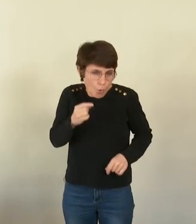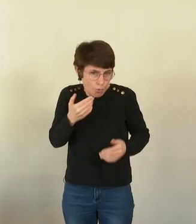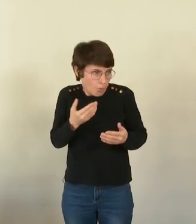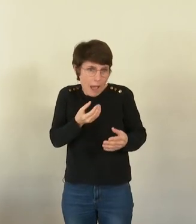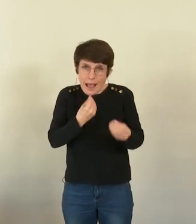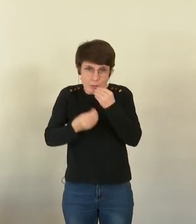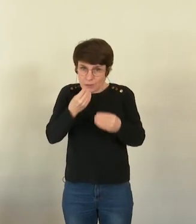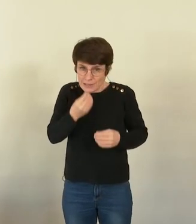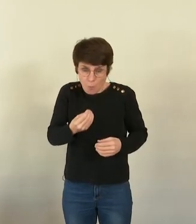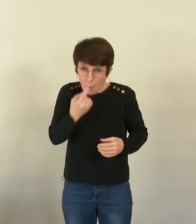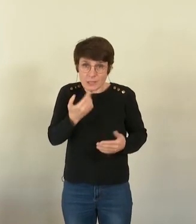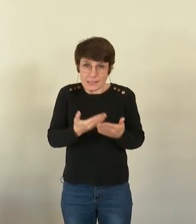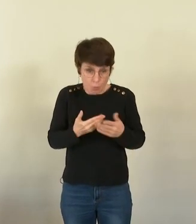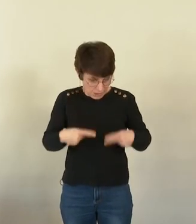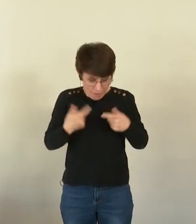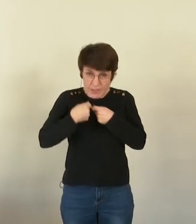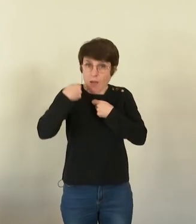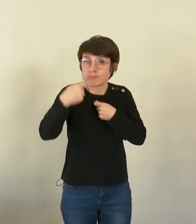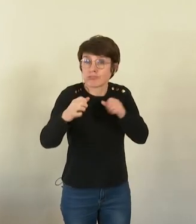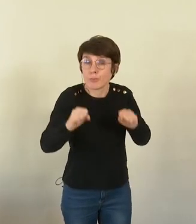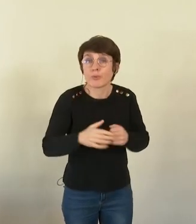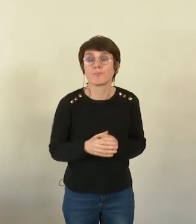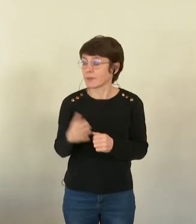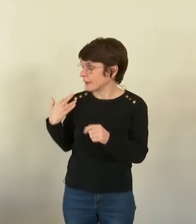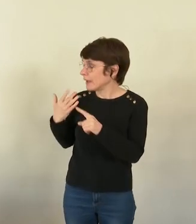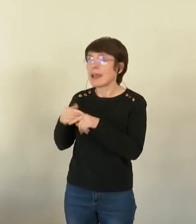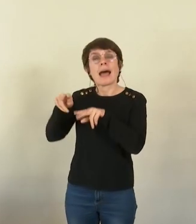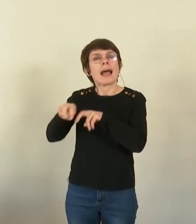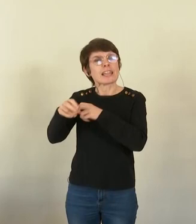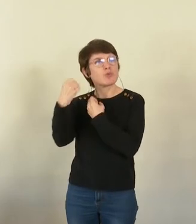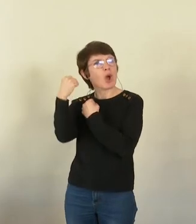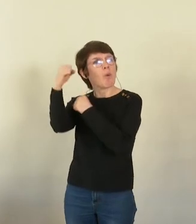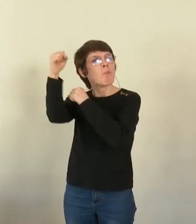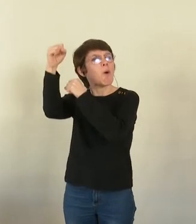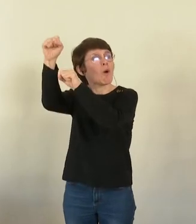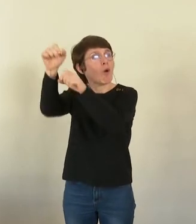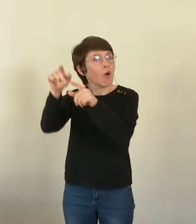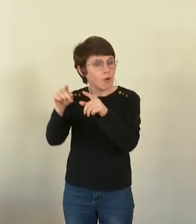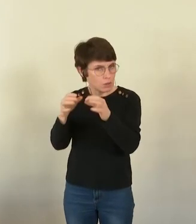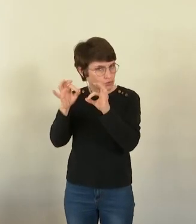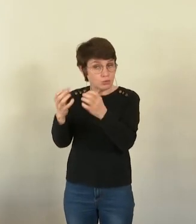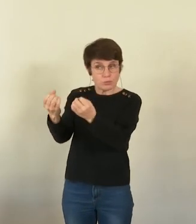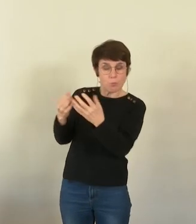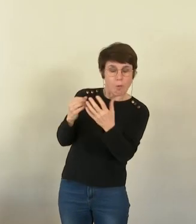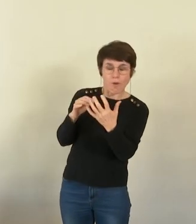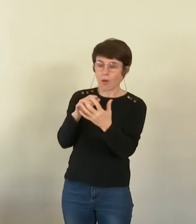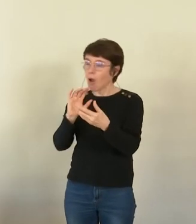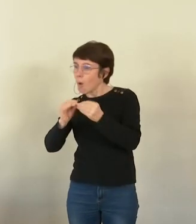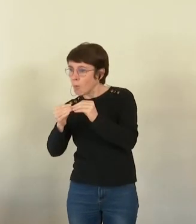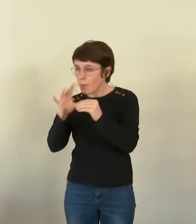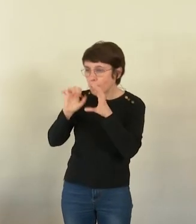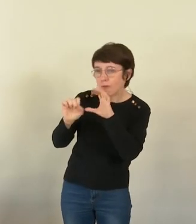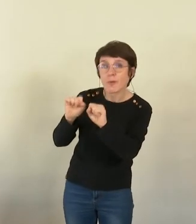et puis la révolte des des agriculteurs a soulevé nombre de problématiques parmi lesquelles celles que vous soutenez et que vous avez parfois